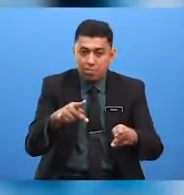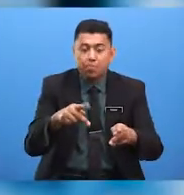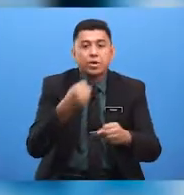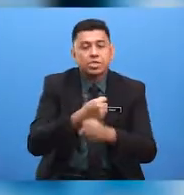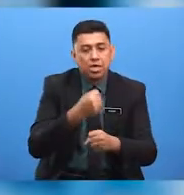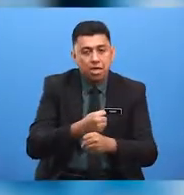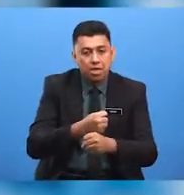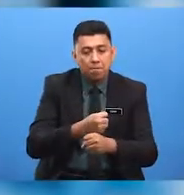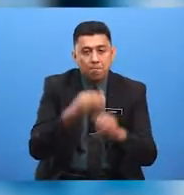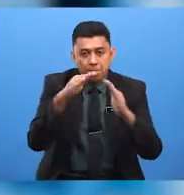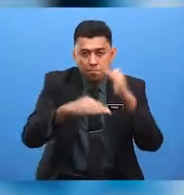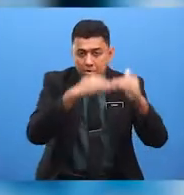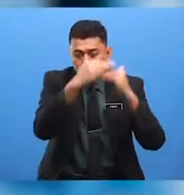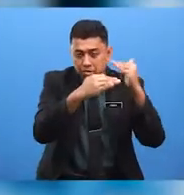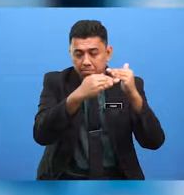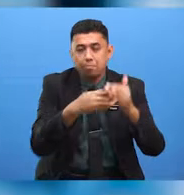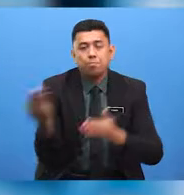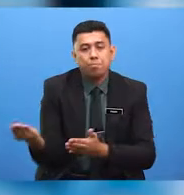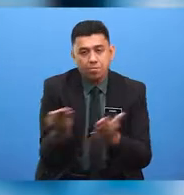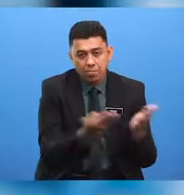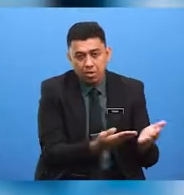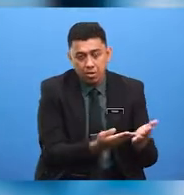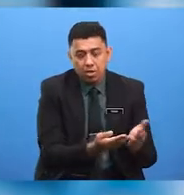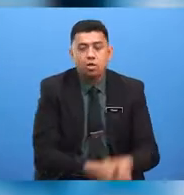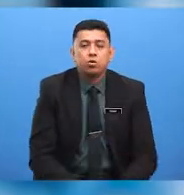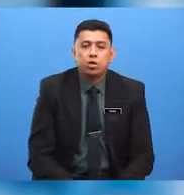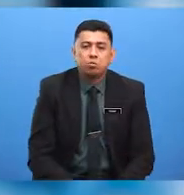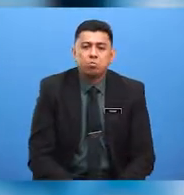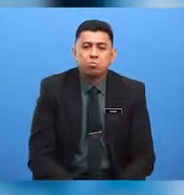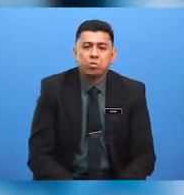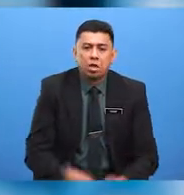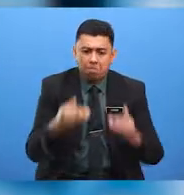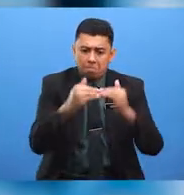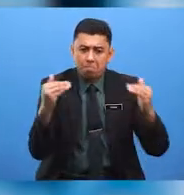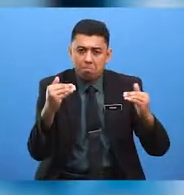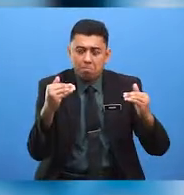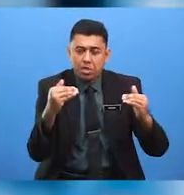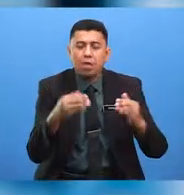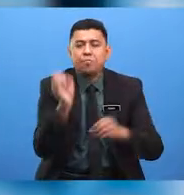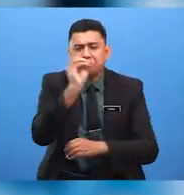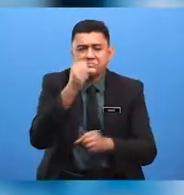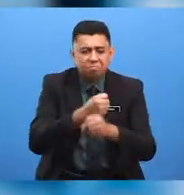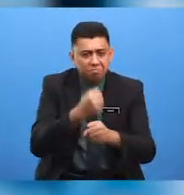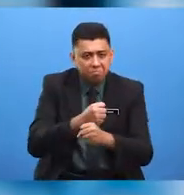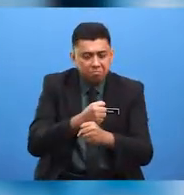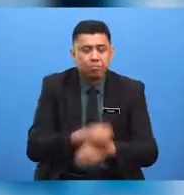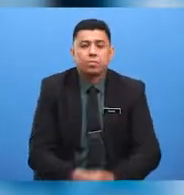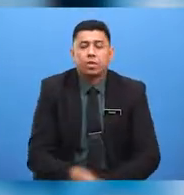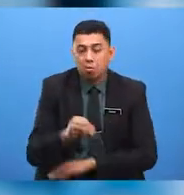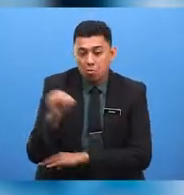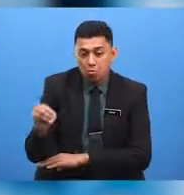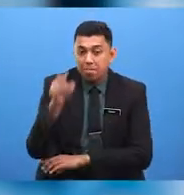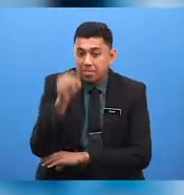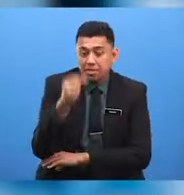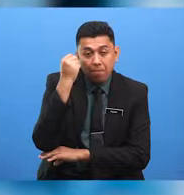sudah tentu membawa kepada penurunan kadar pengangguran Hai Muri Muri